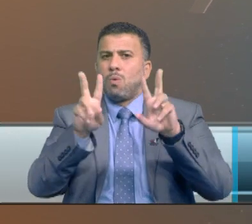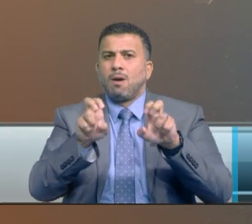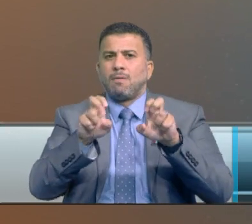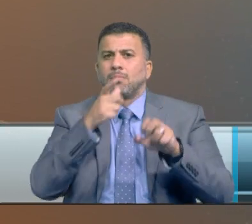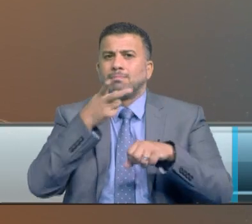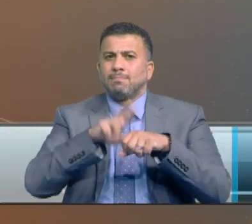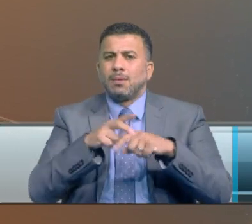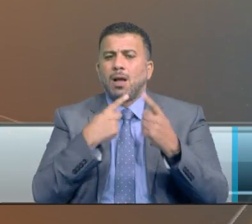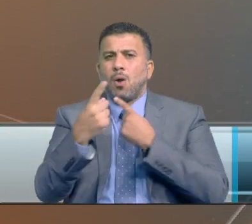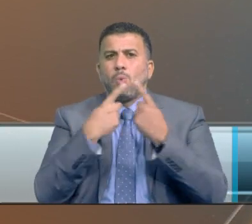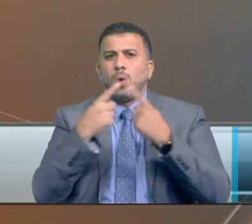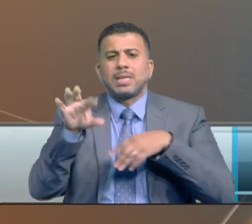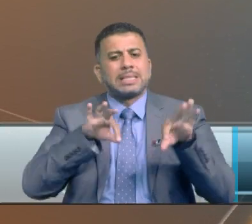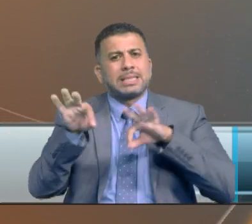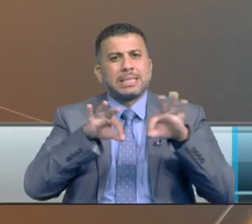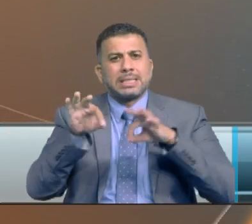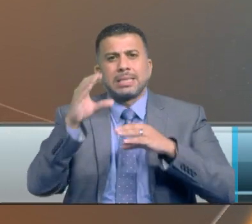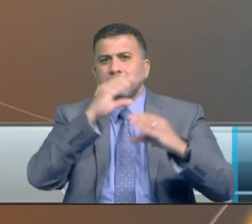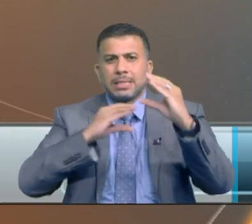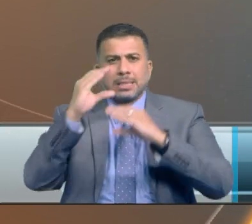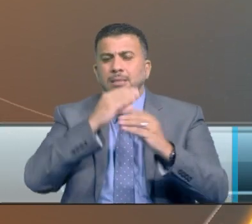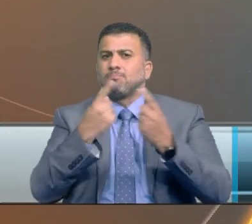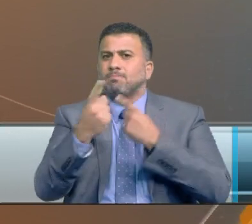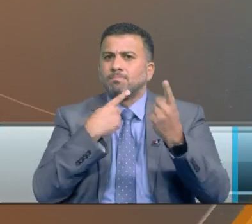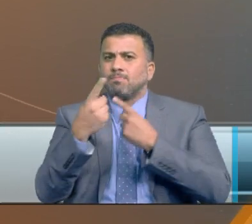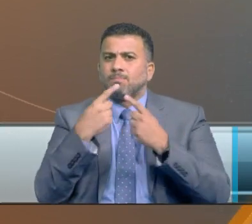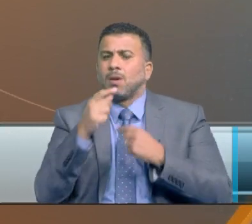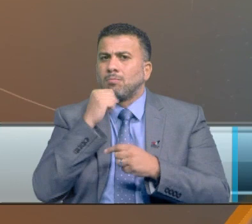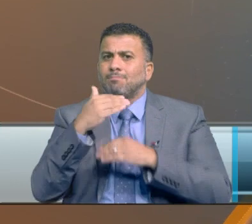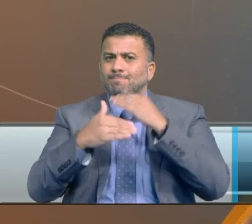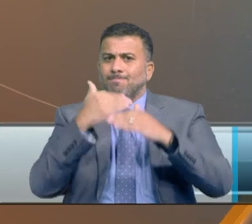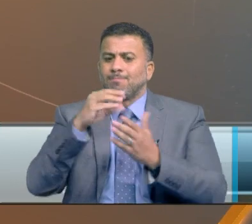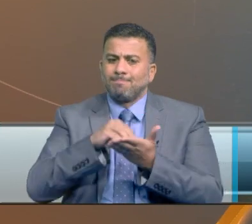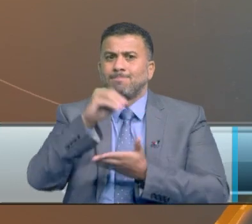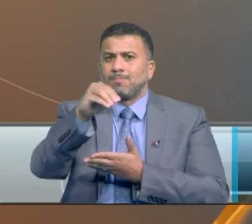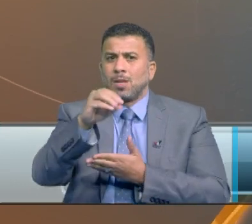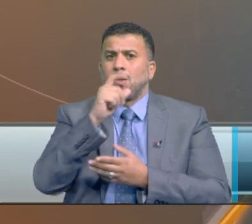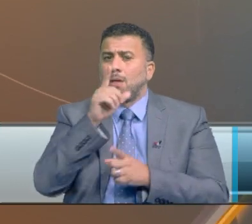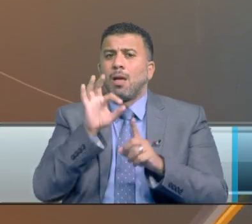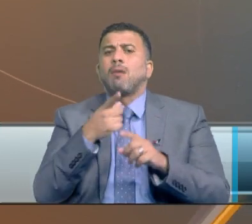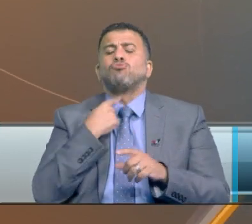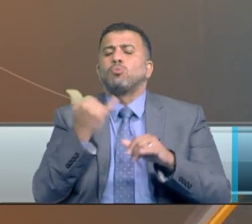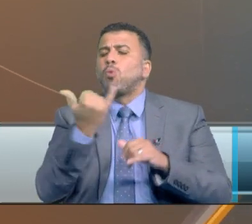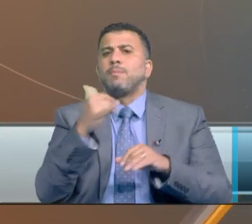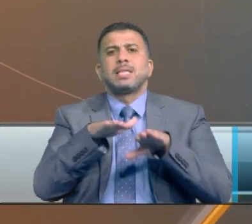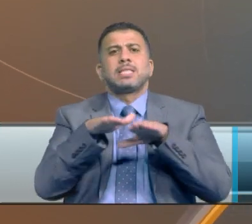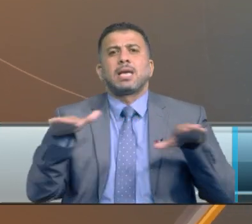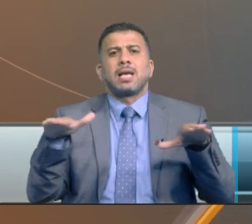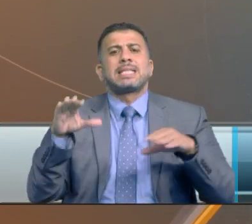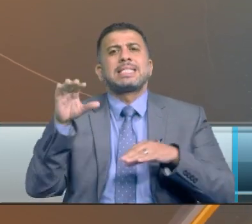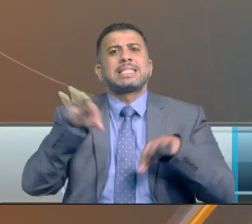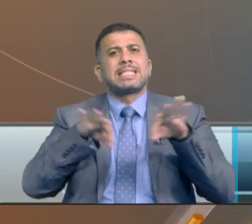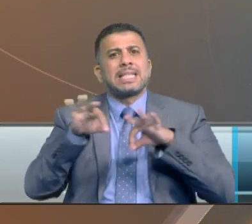والعوده للاطار السياسي والحوار والمضي قدما في المرحله الانتقاليه وصولا الى الاستقرار